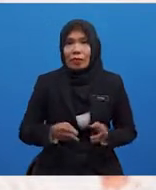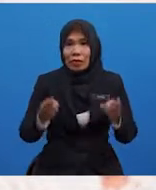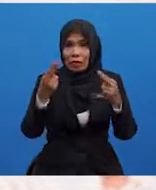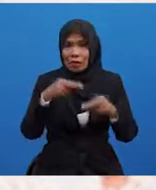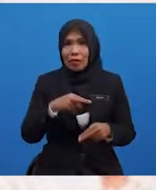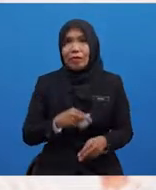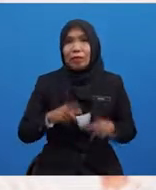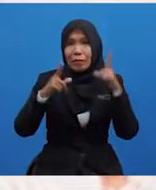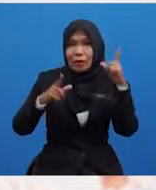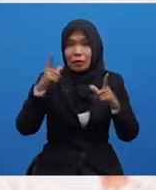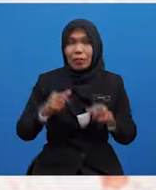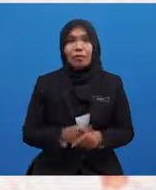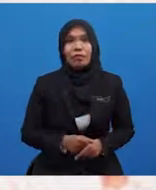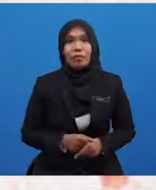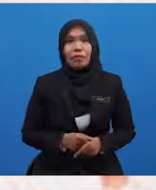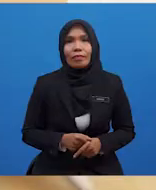Malaysia.